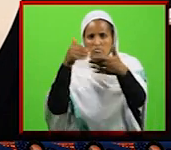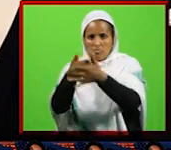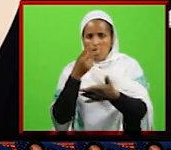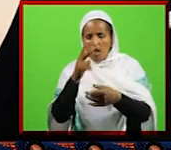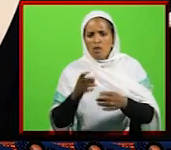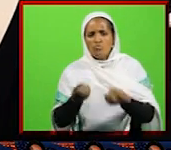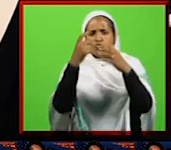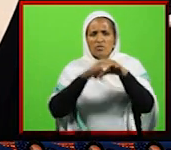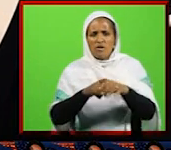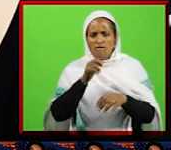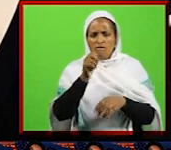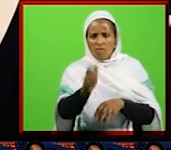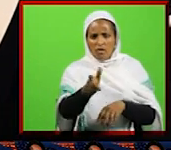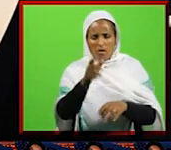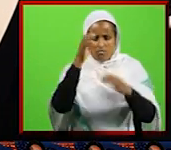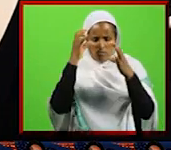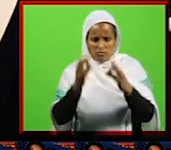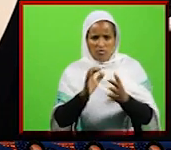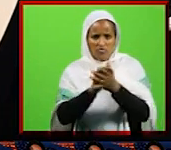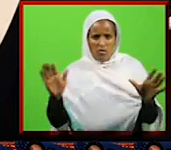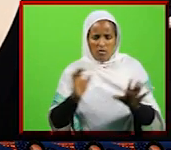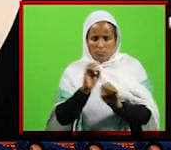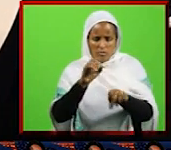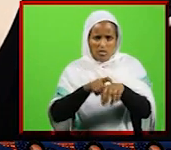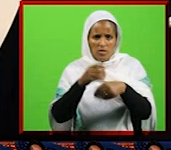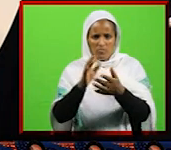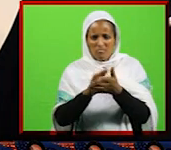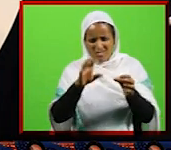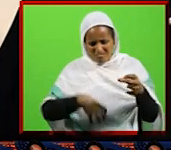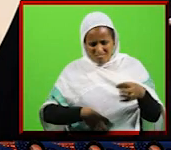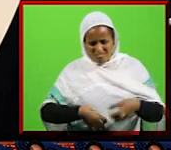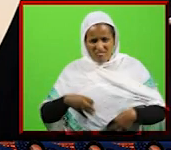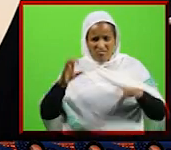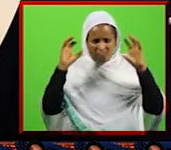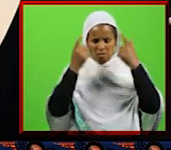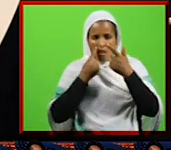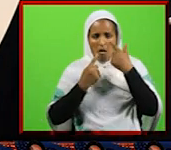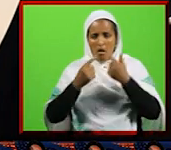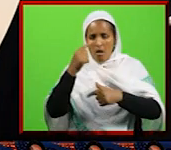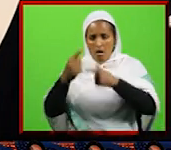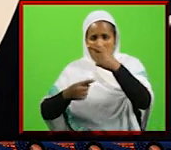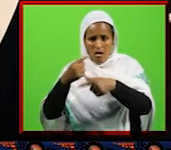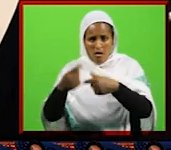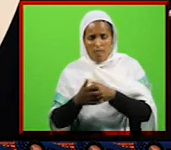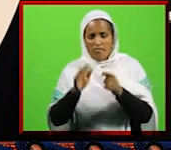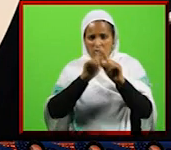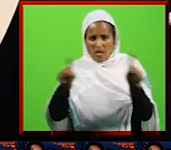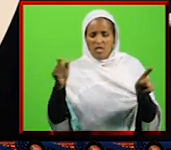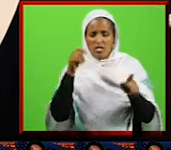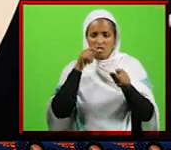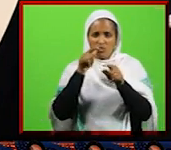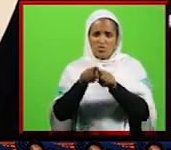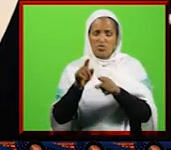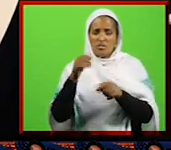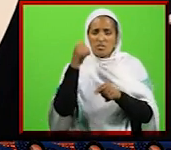ጊዜ ግን ፈጣን ፍቾችም አሉ። ምንም ብዙም ጊዜ አይሰጡም። ምን ቢከፋ የተበሳጩበት እያለቀሰች የምትሄድበት በተለይ እህቶቻችን